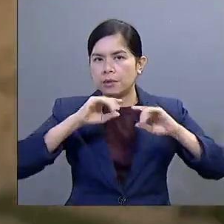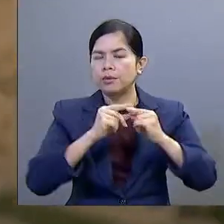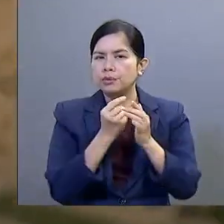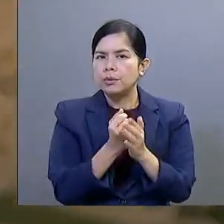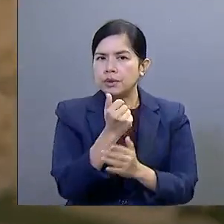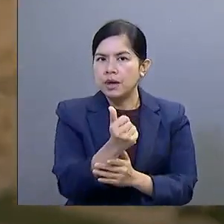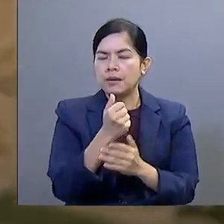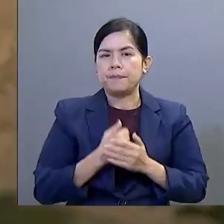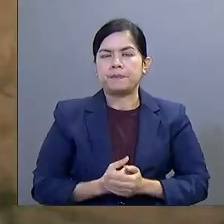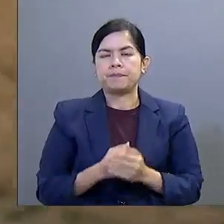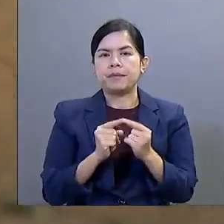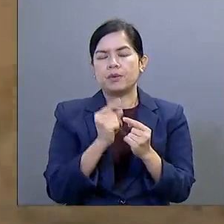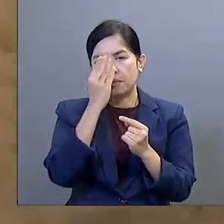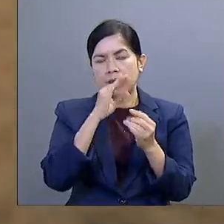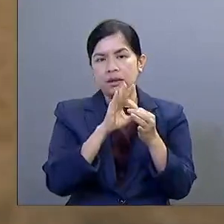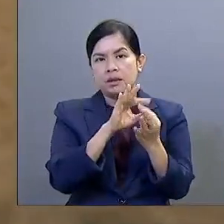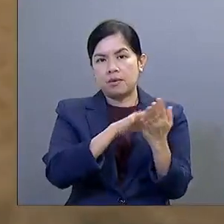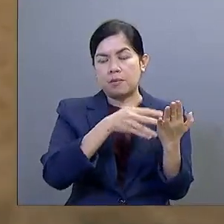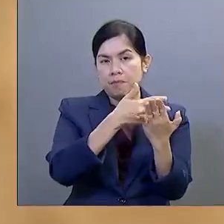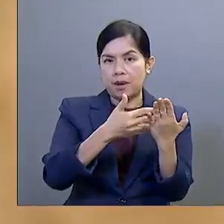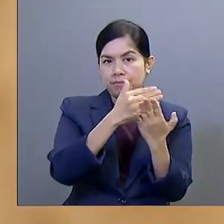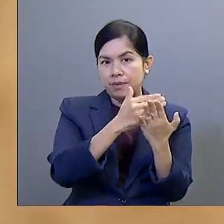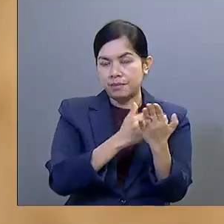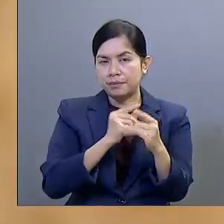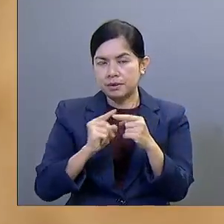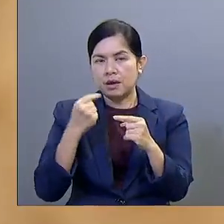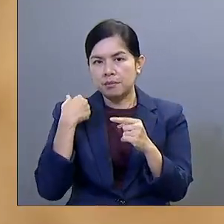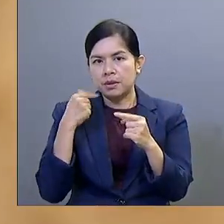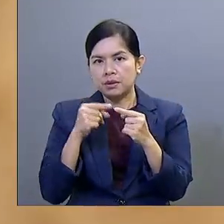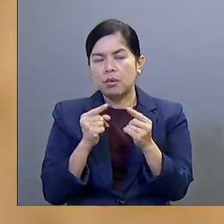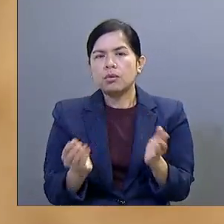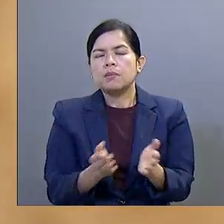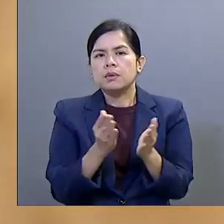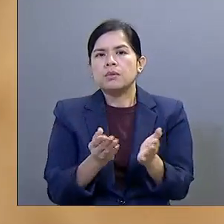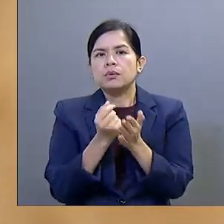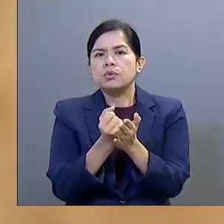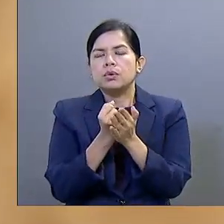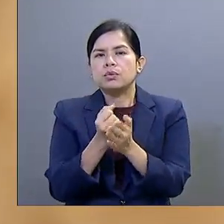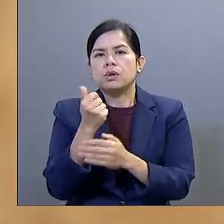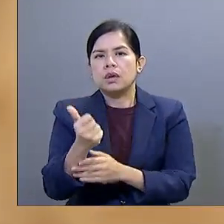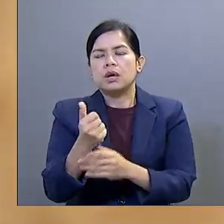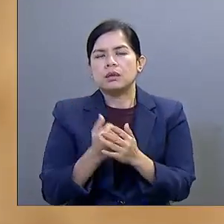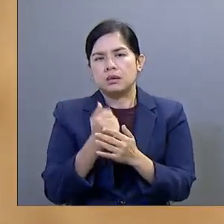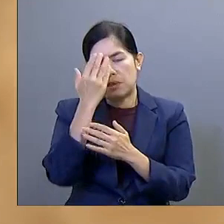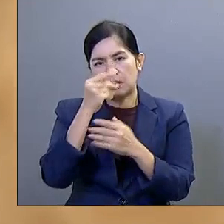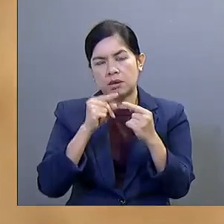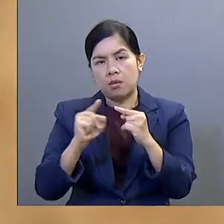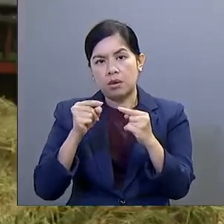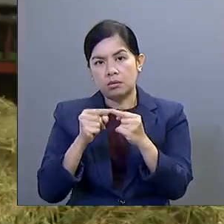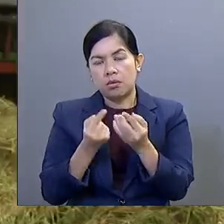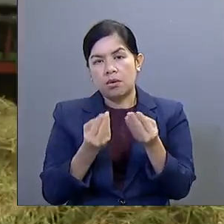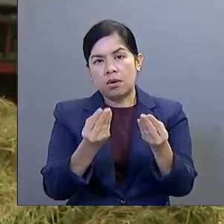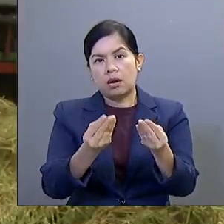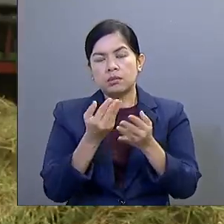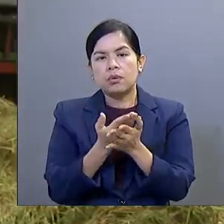ถาบันคลังสมองของชาติบอกว่านโยบายที่ผ่านมาเน้นอุดหนุนโดยไม่มีเงื่อนไขนะคะหรือว่าจ่ายเงินให้เปล่าแก่เกษตรกรอย่างเช่น